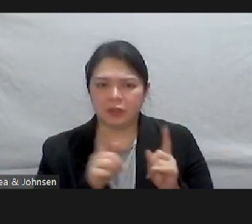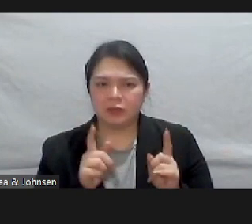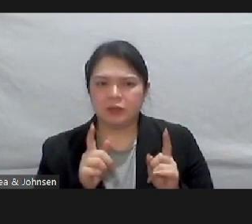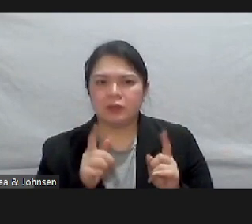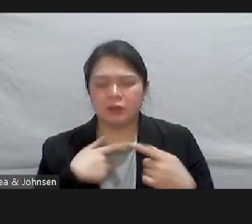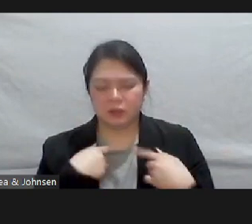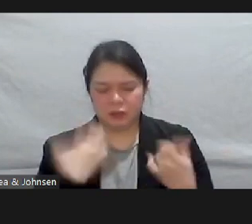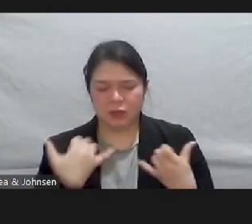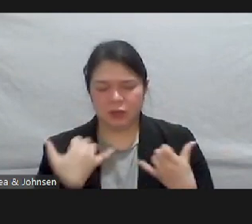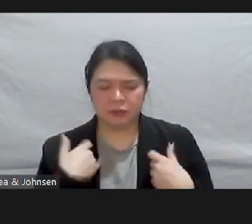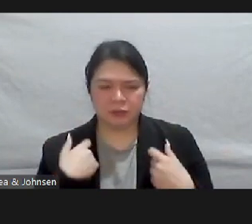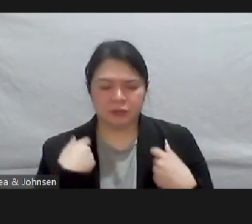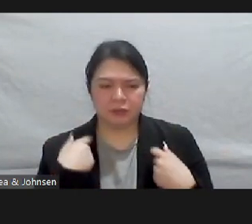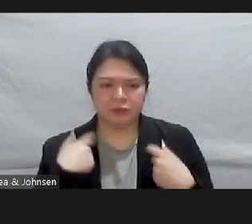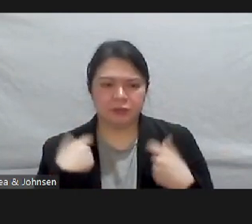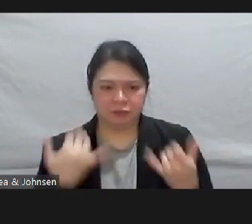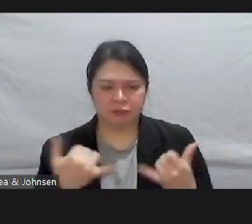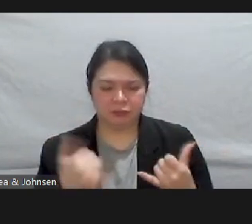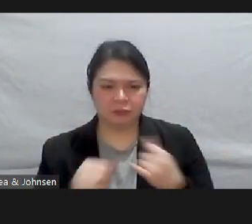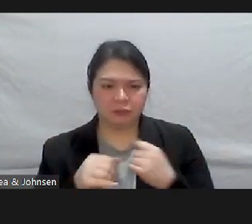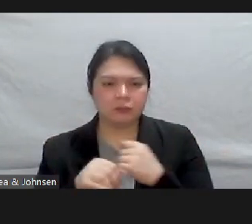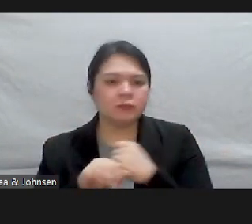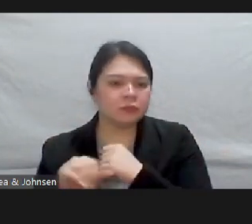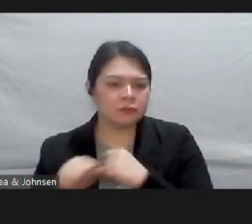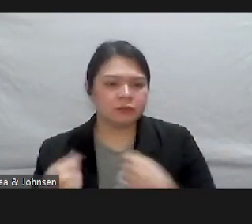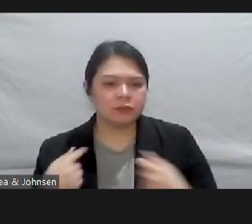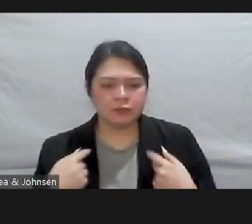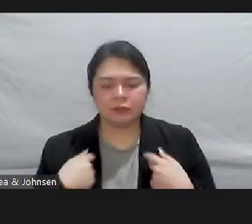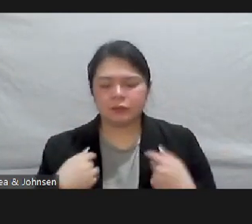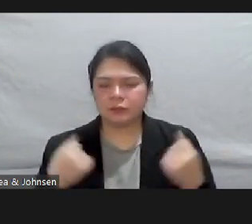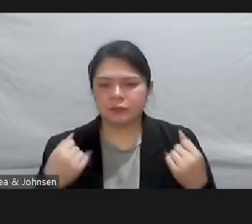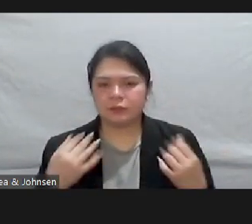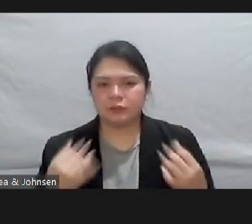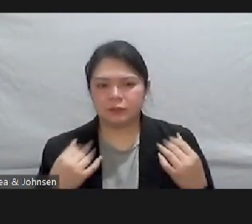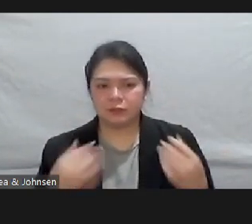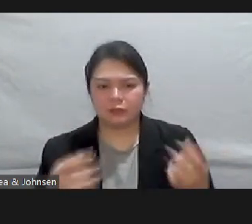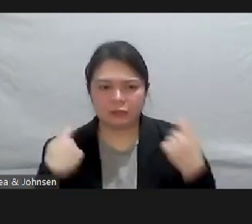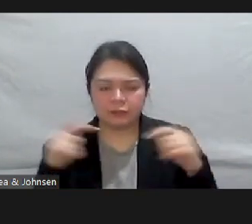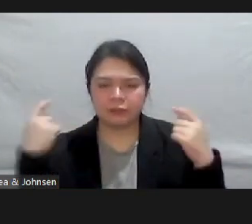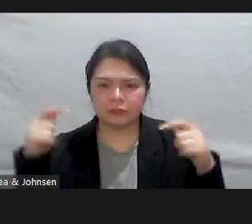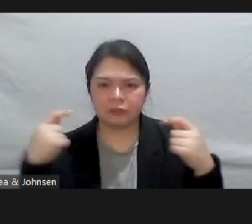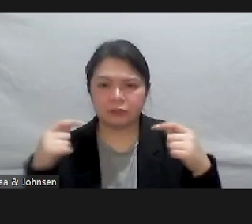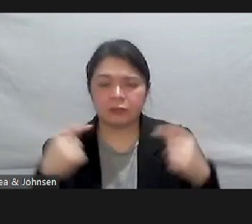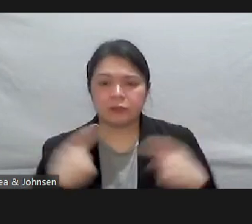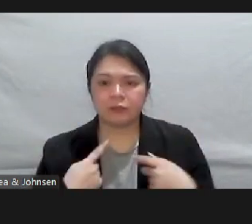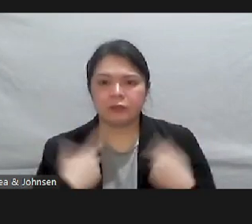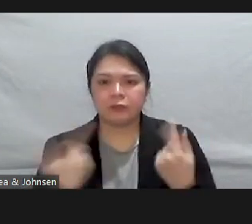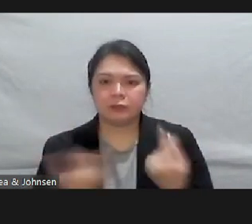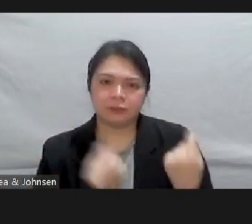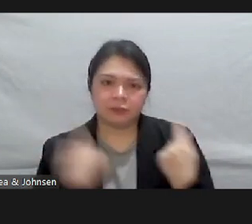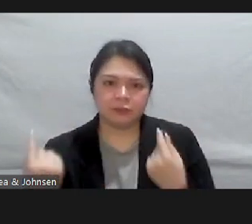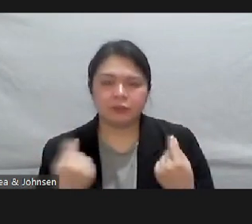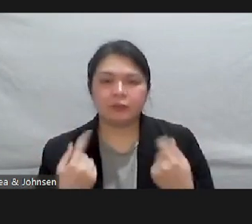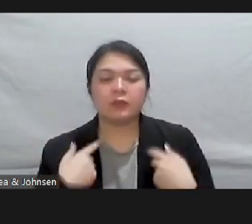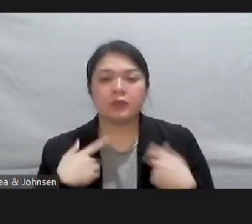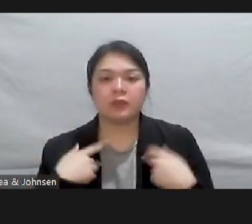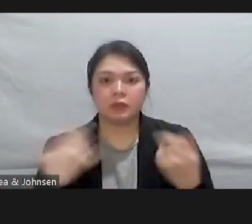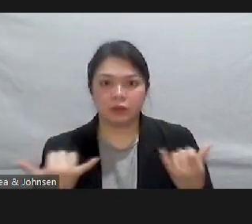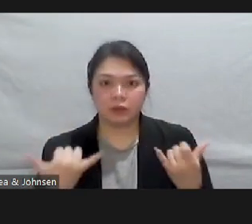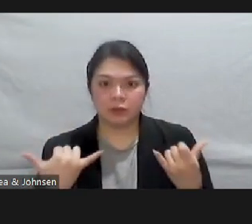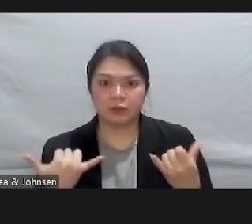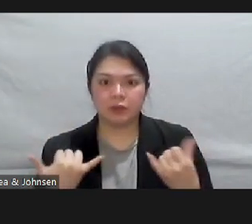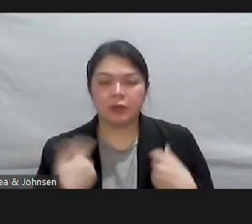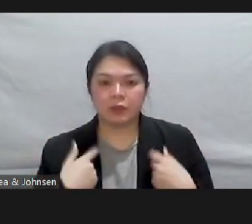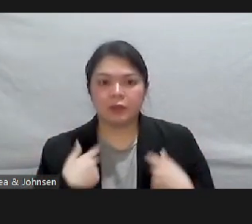lalo na ng mga katutubong pamayanan sa mga marami ng pagsisikap, no, na ginawa nila. In fact, sa bahagi ni